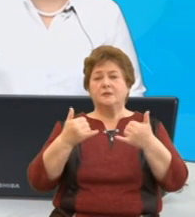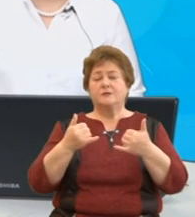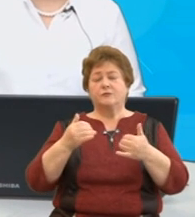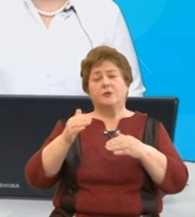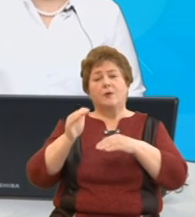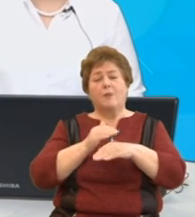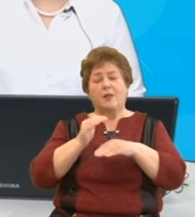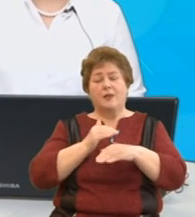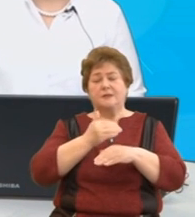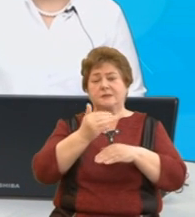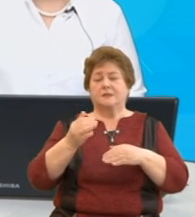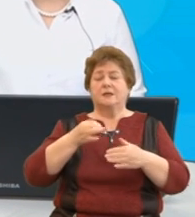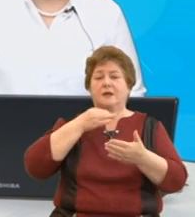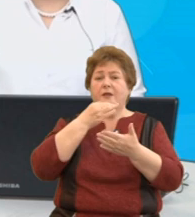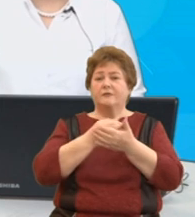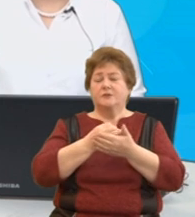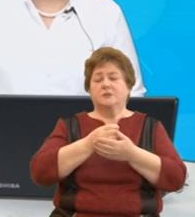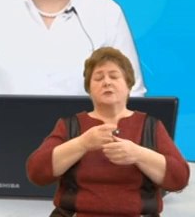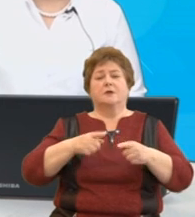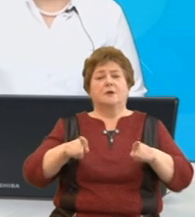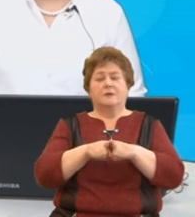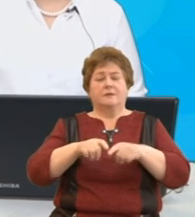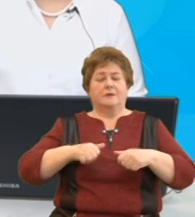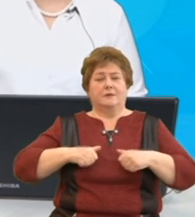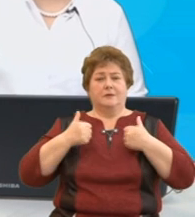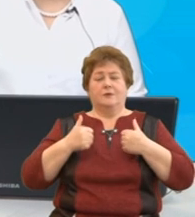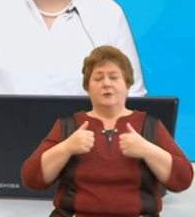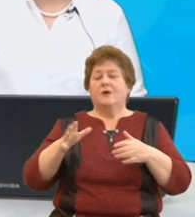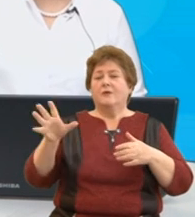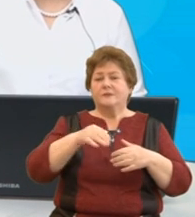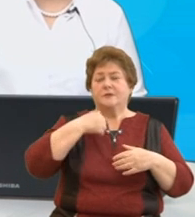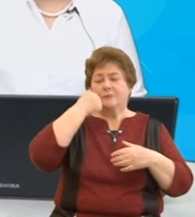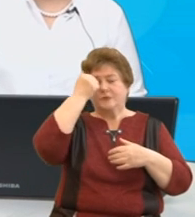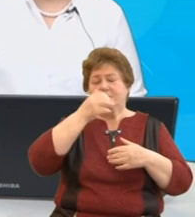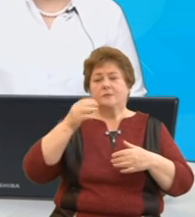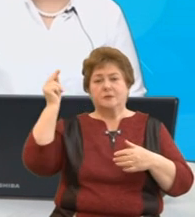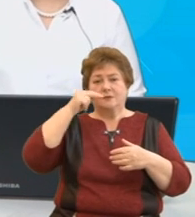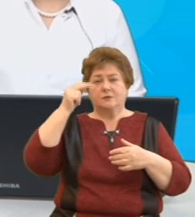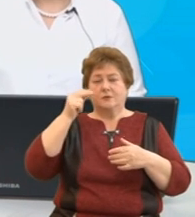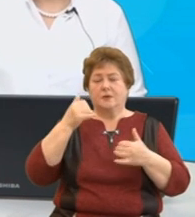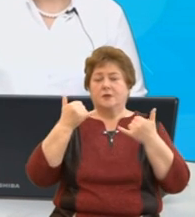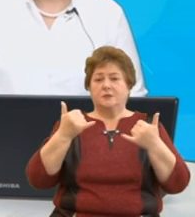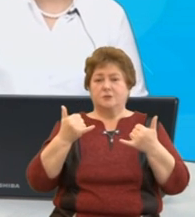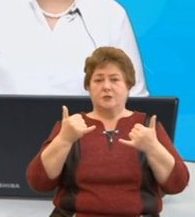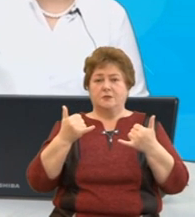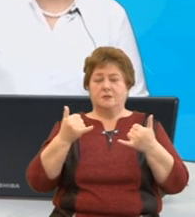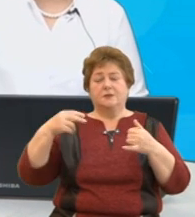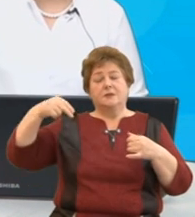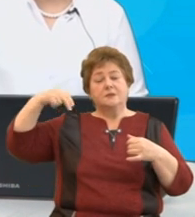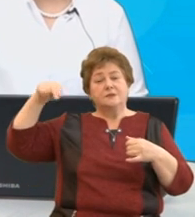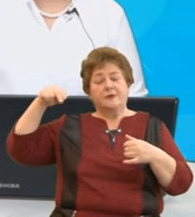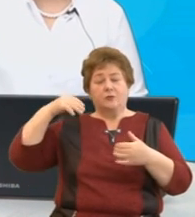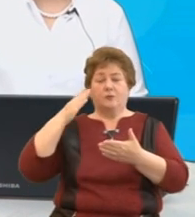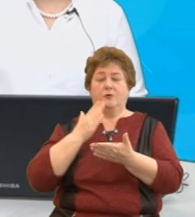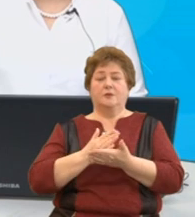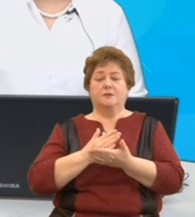молодцы отвечали как бойцы всем спасибо за урок а теперь звенит